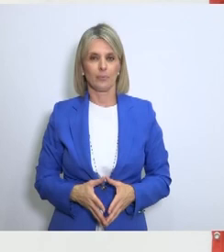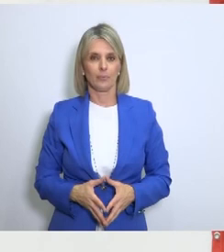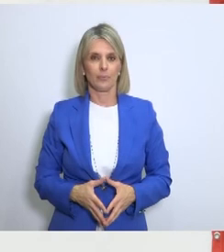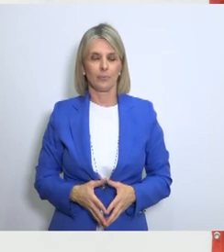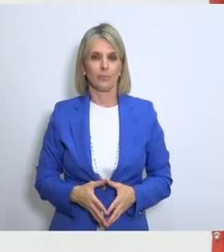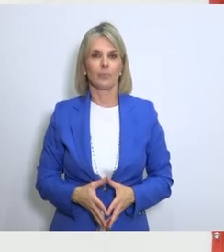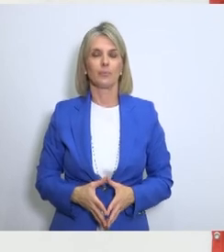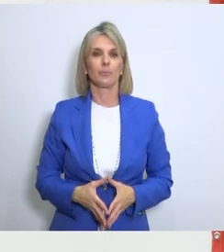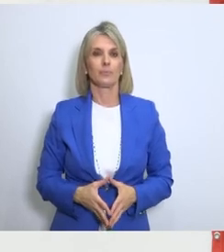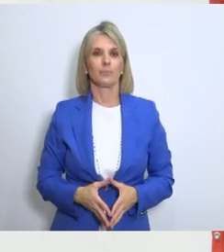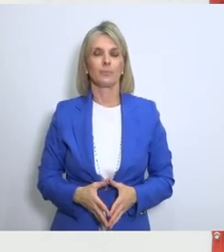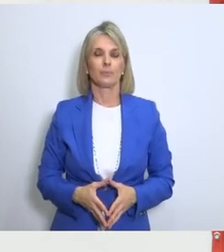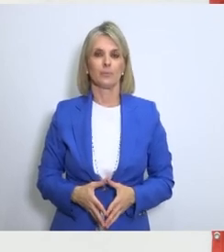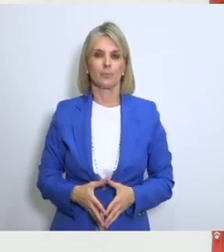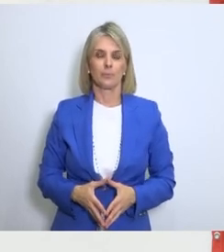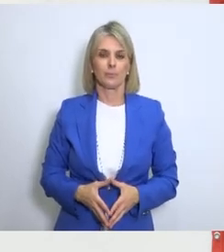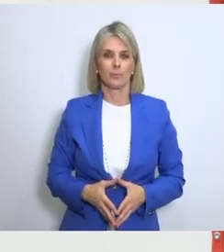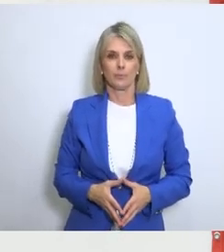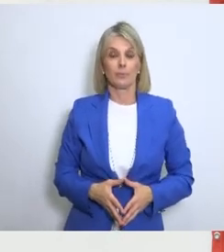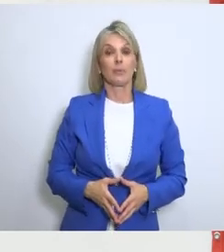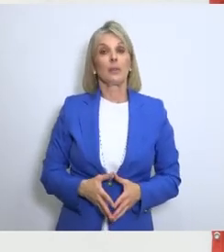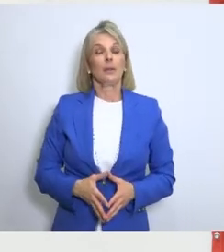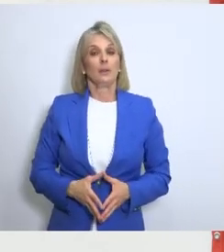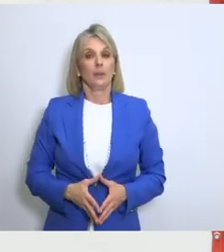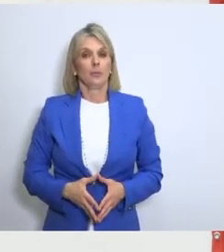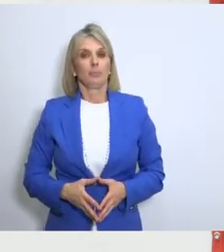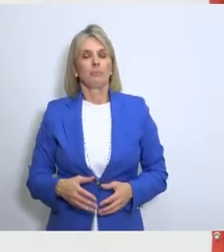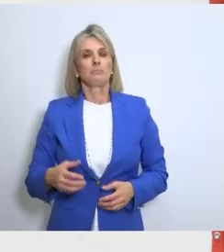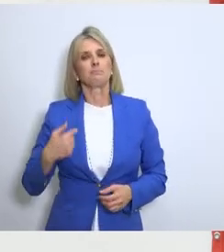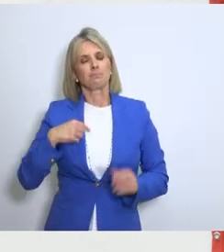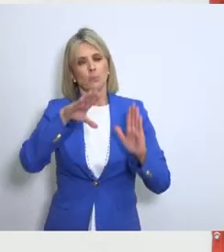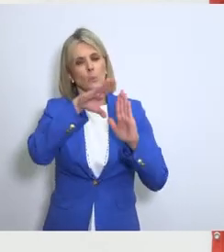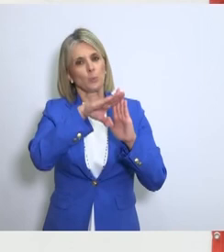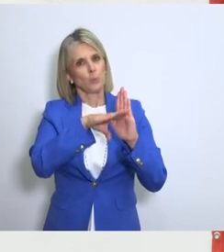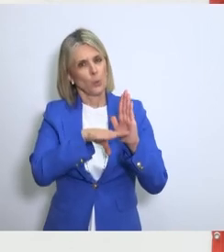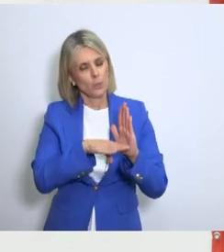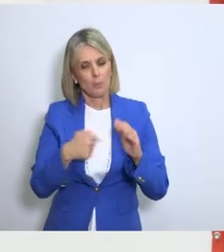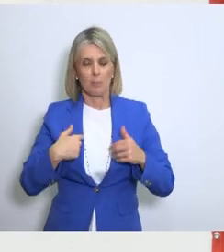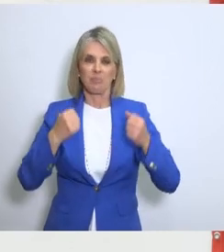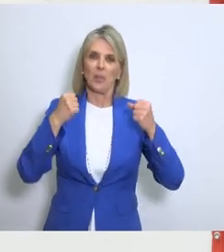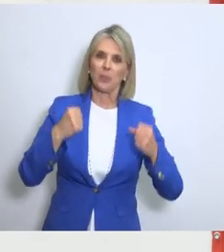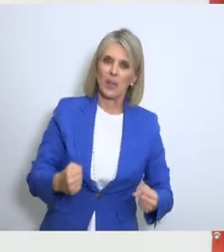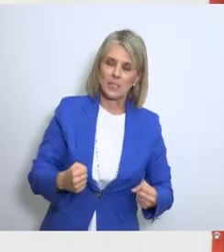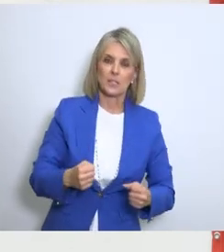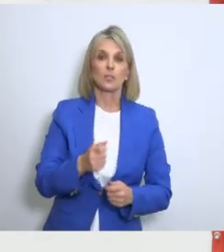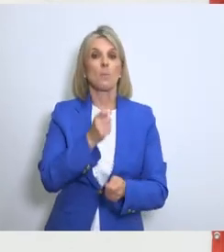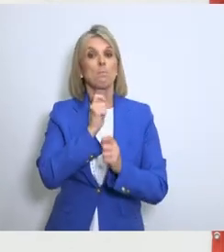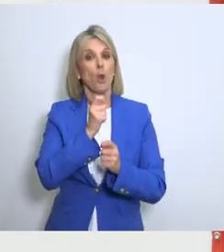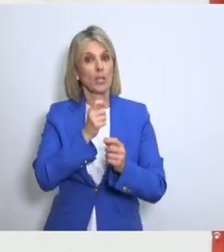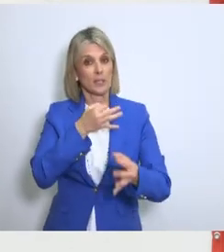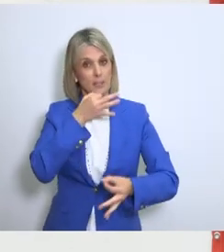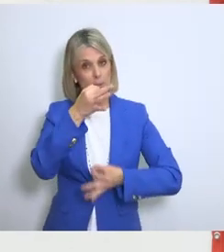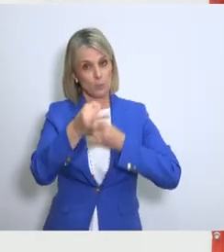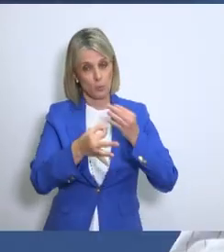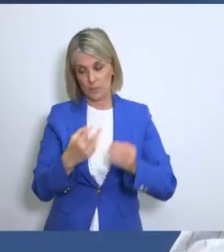Οι θέσεις, η πολιτική και το πρόγραμμα που παρουσίασαν οι δύο